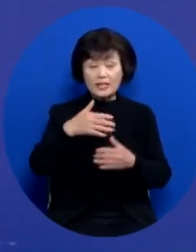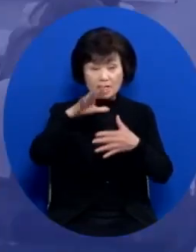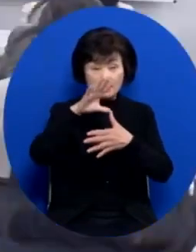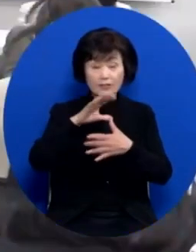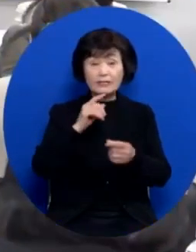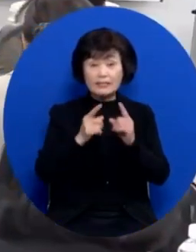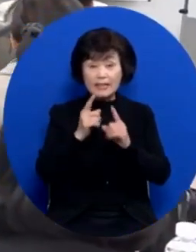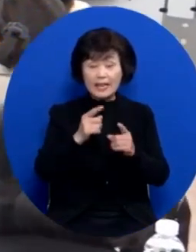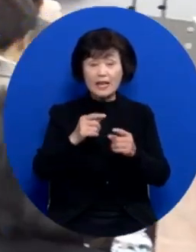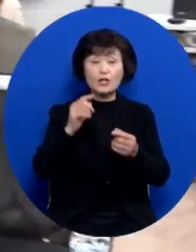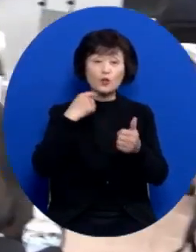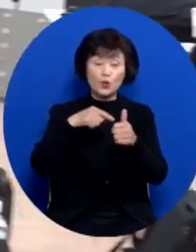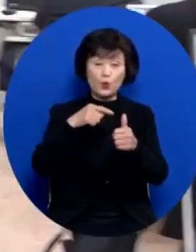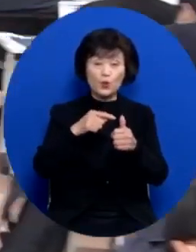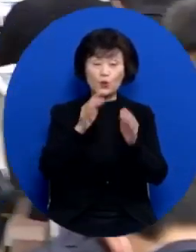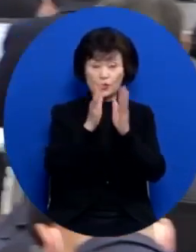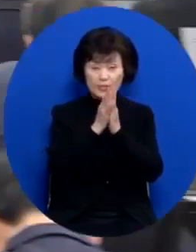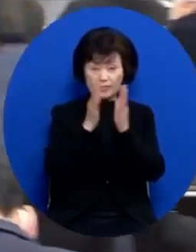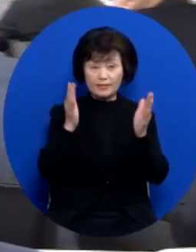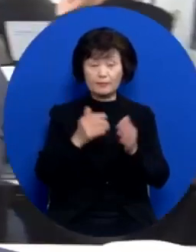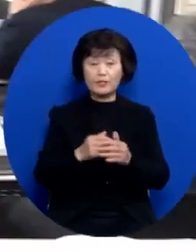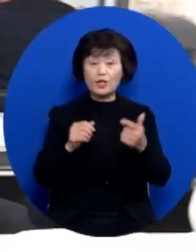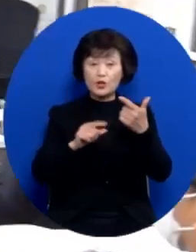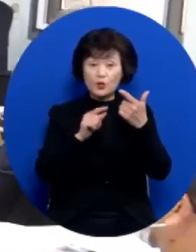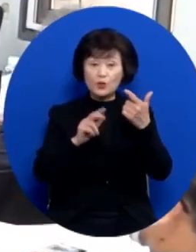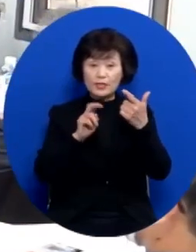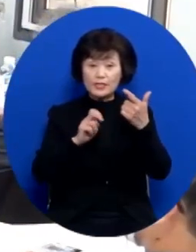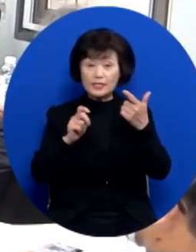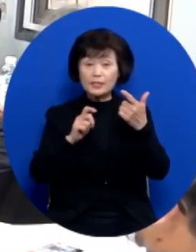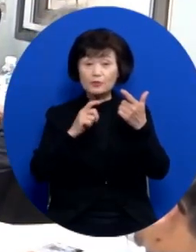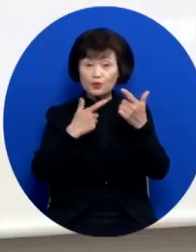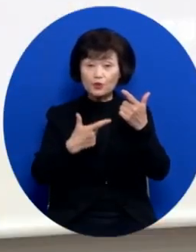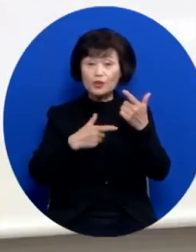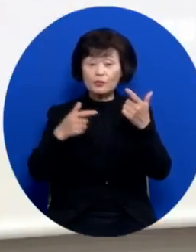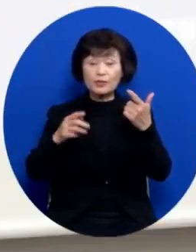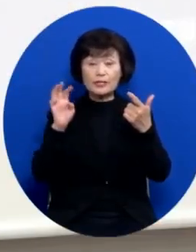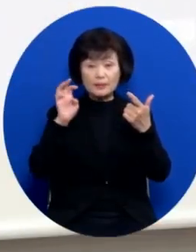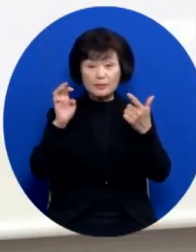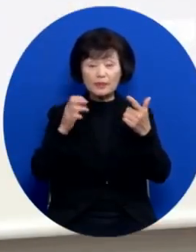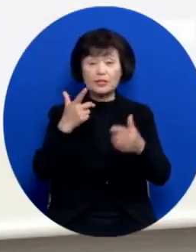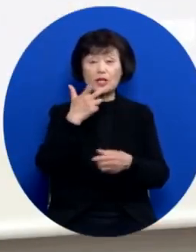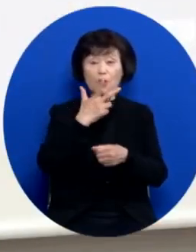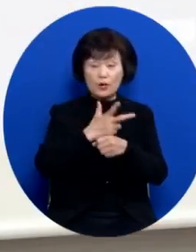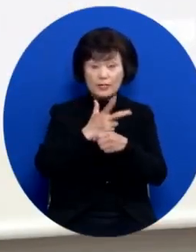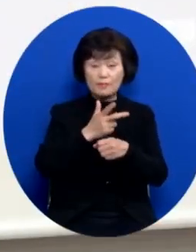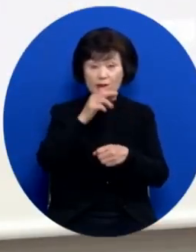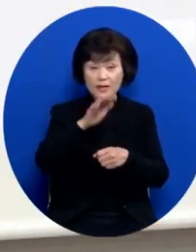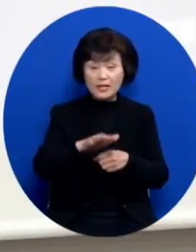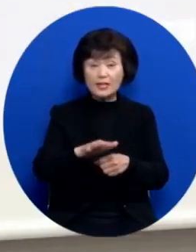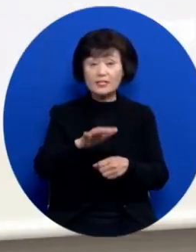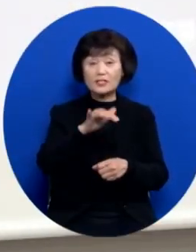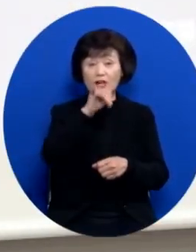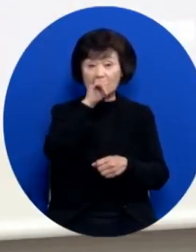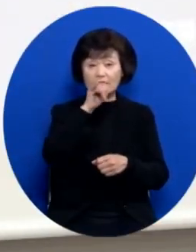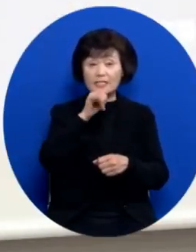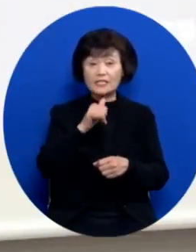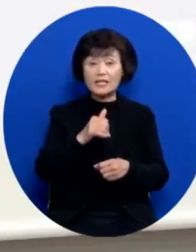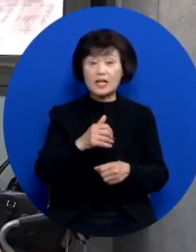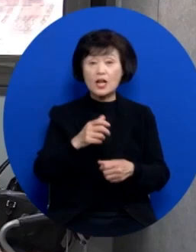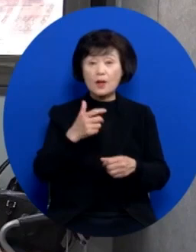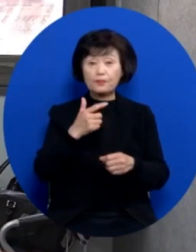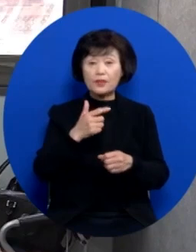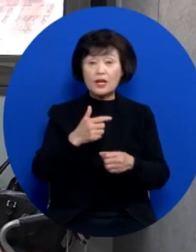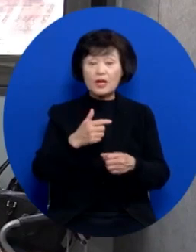밝혔습니다. 오는 6월 26일부터 30일까지 과테말라에서 열릴 라틴아메리카 교육대회는 중남미